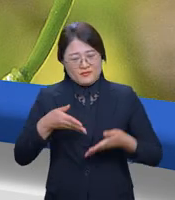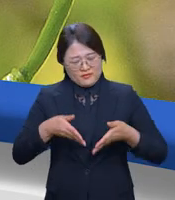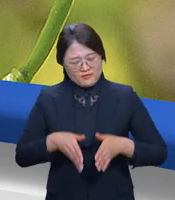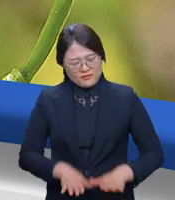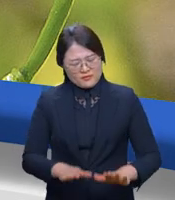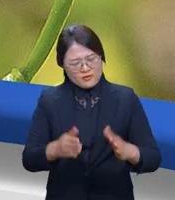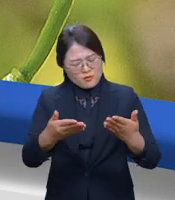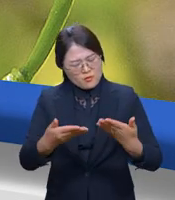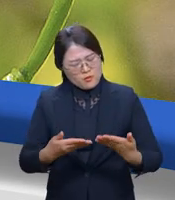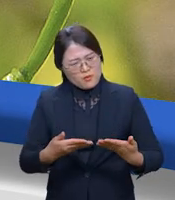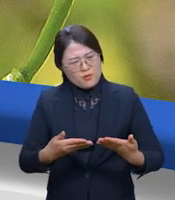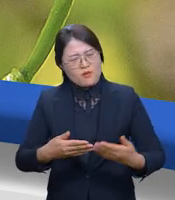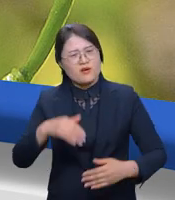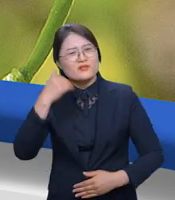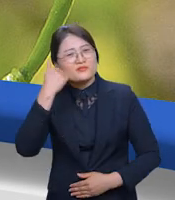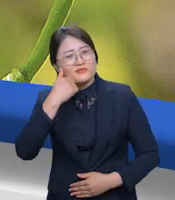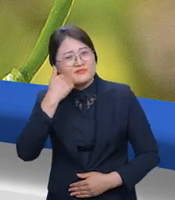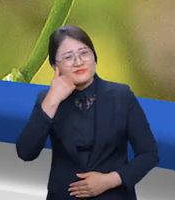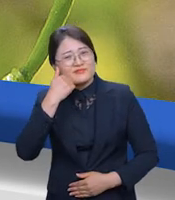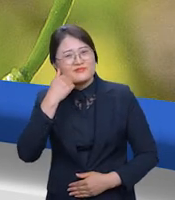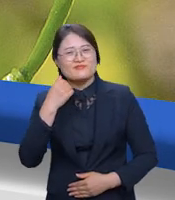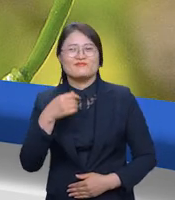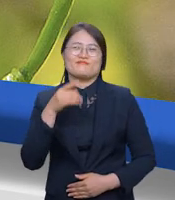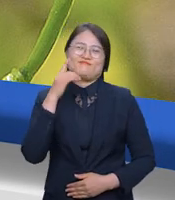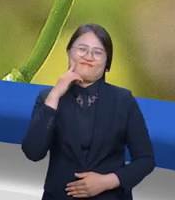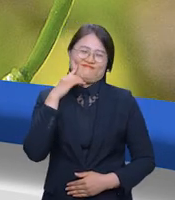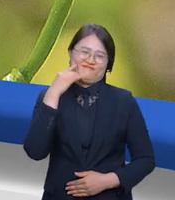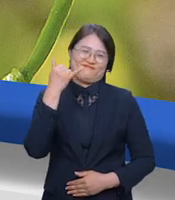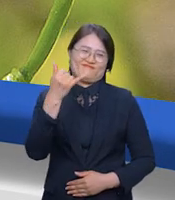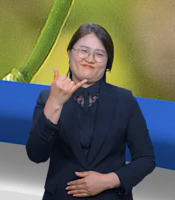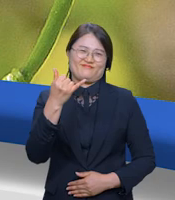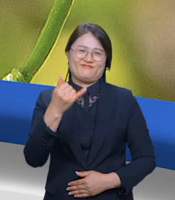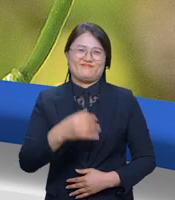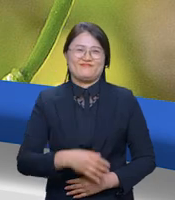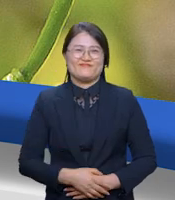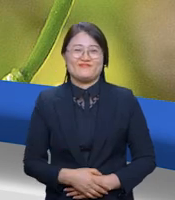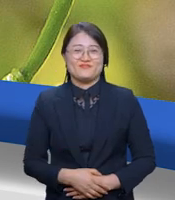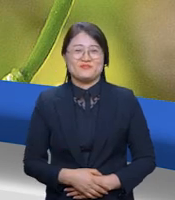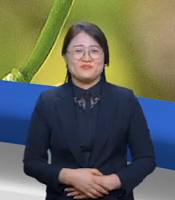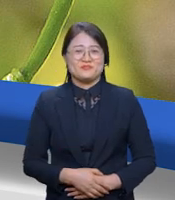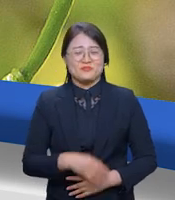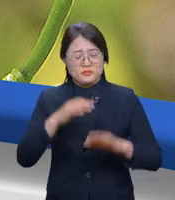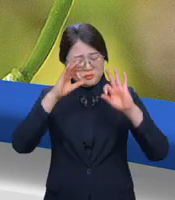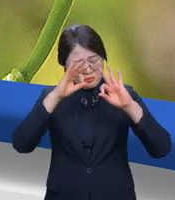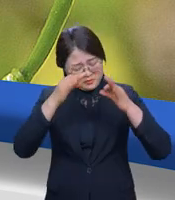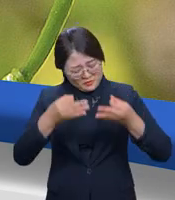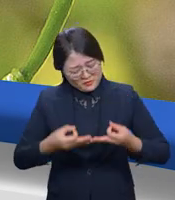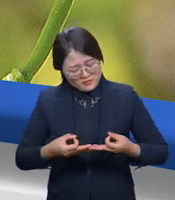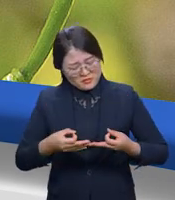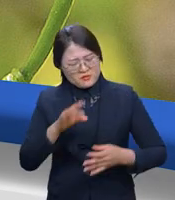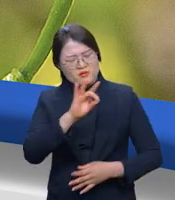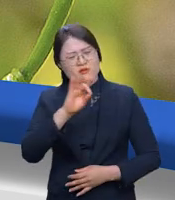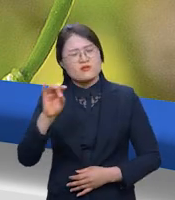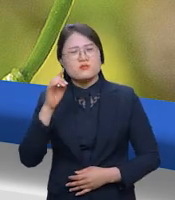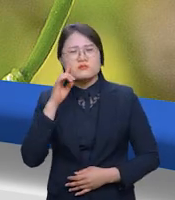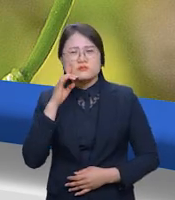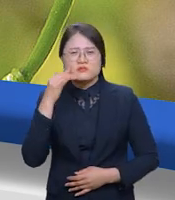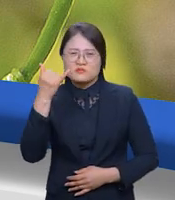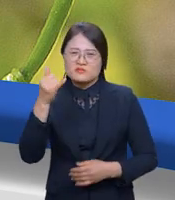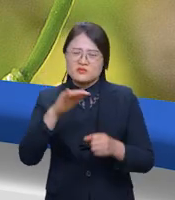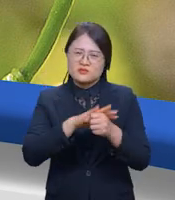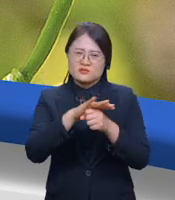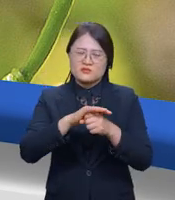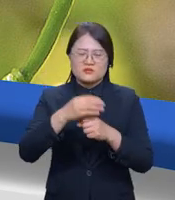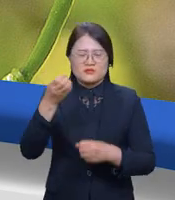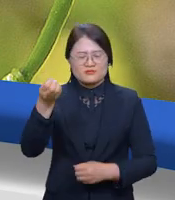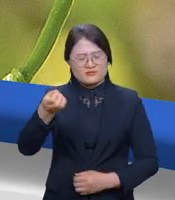귀한 사랑으로 우리를 이 세상에 태어나게 해주신 분, 바로 우리의 부모님입니다. 하지만 우리는 때때로